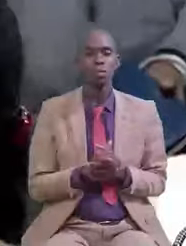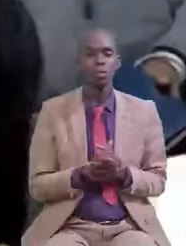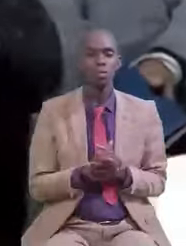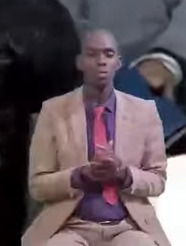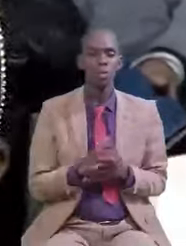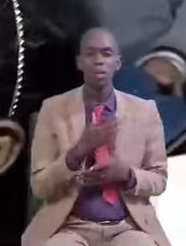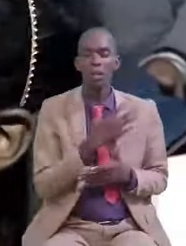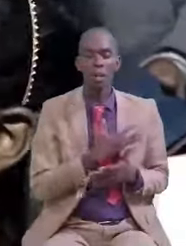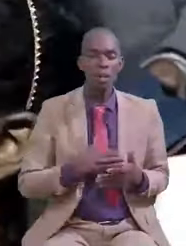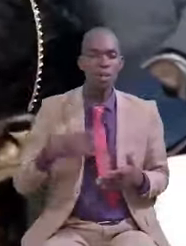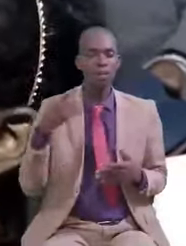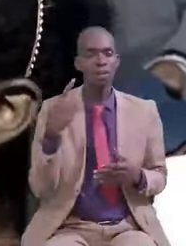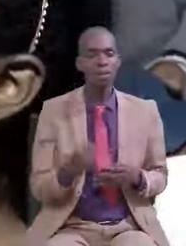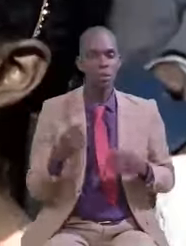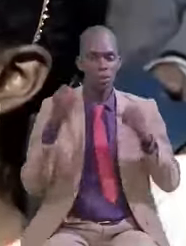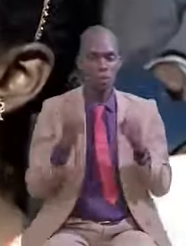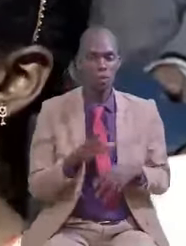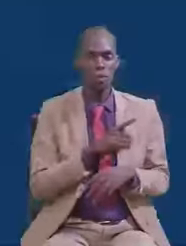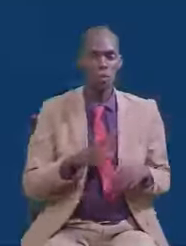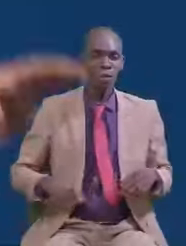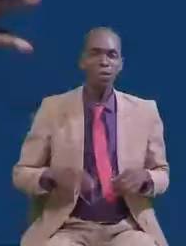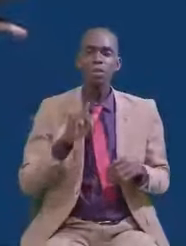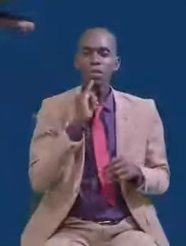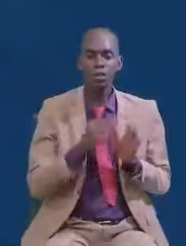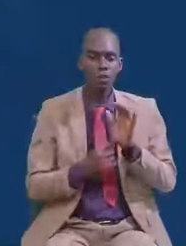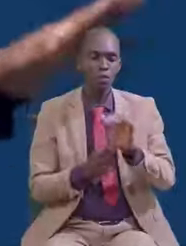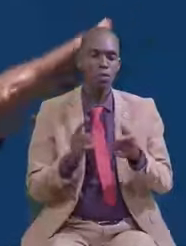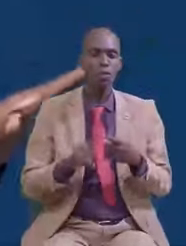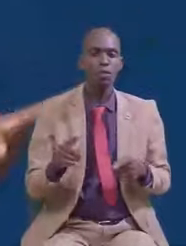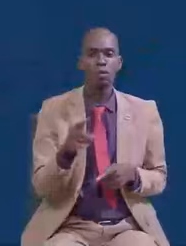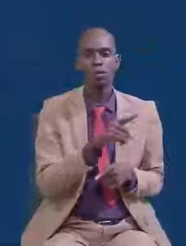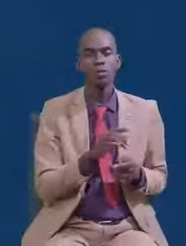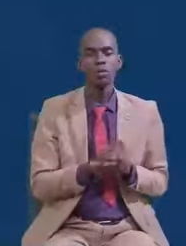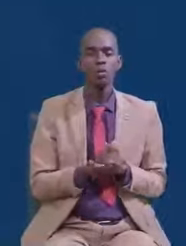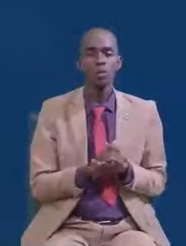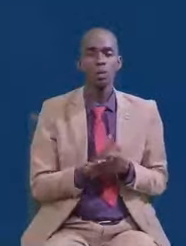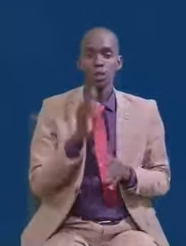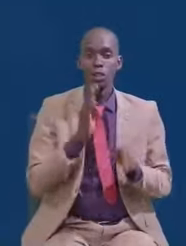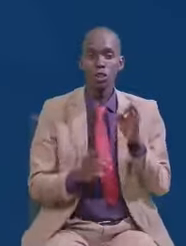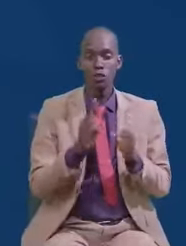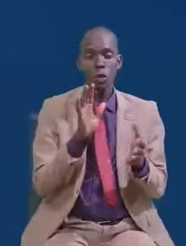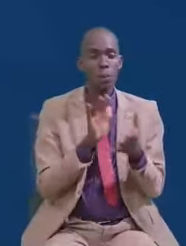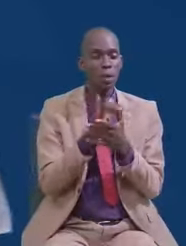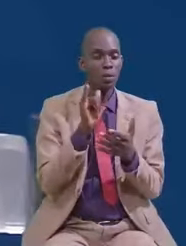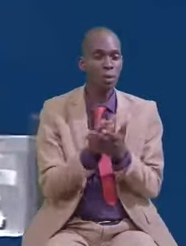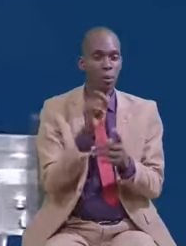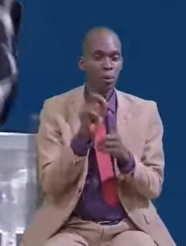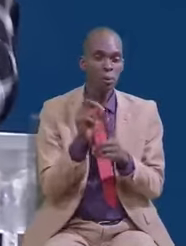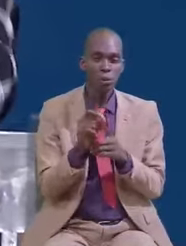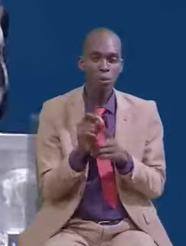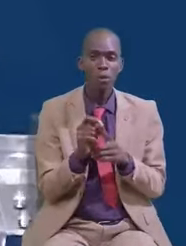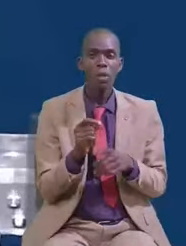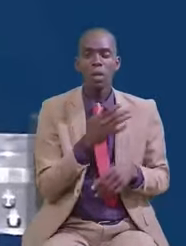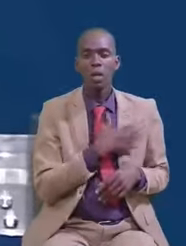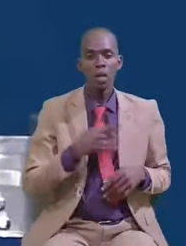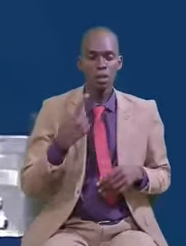Et le bras du Seigneur vous sera révélé. Vous croyez à ce qui est dit. Et la force